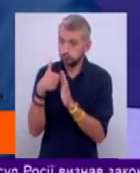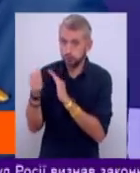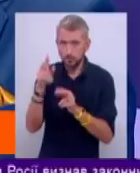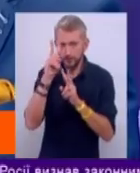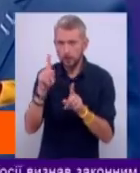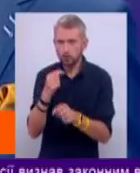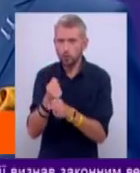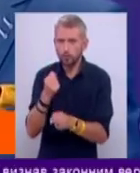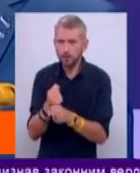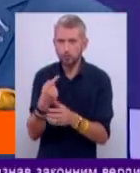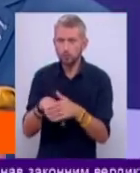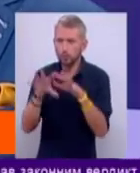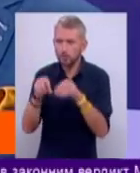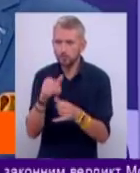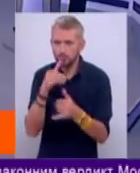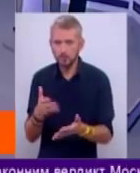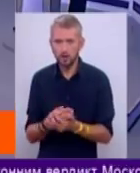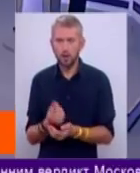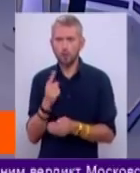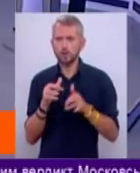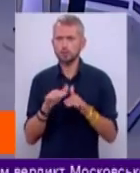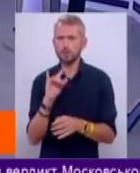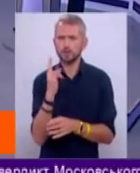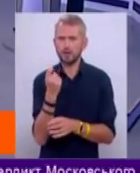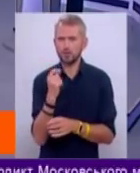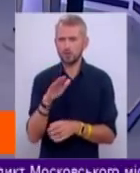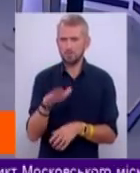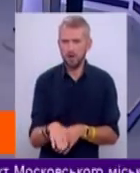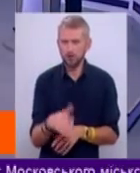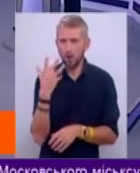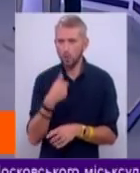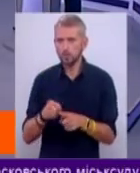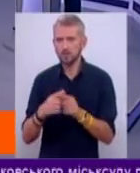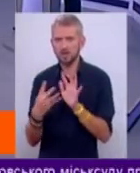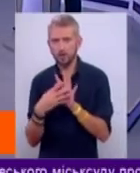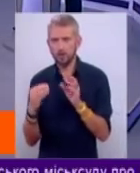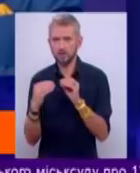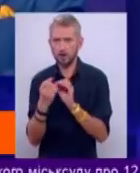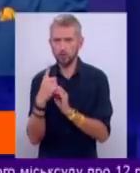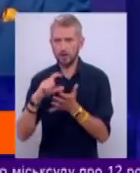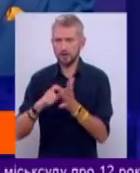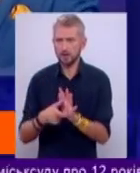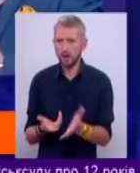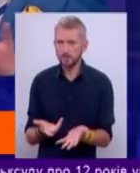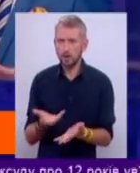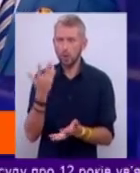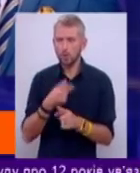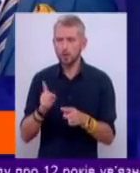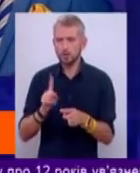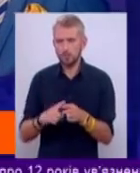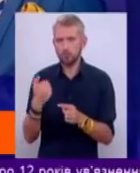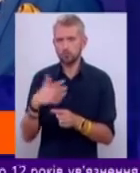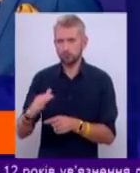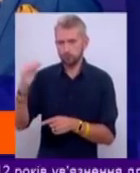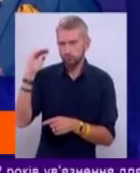що робити, тому що втихомирити. Одна справа, там, дитина трішки менша, а коли це вже 9, 10, 11 клас, коли це, ну,